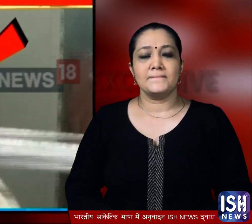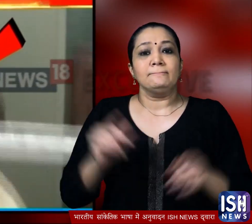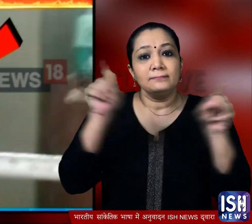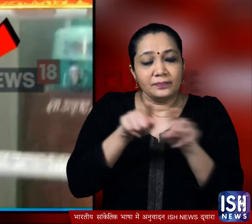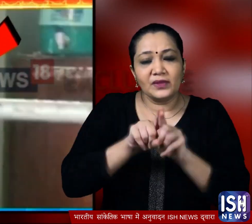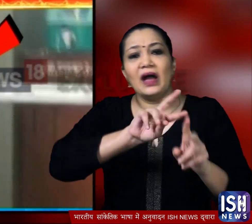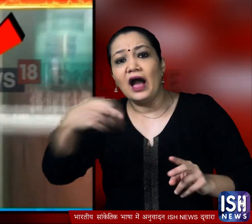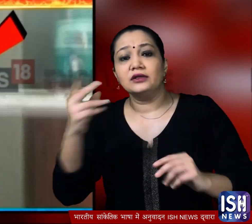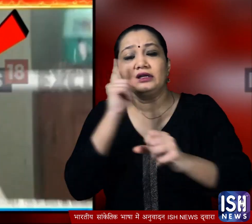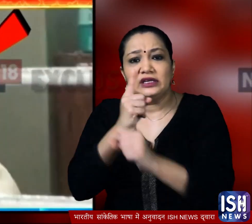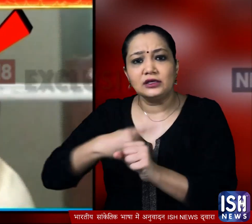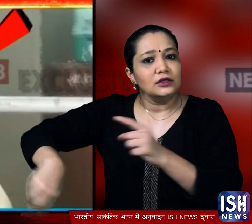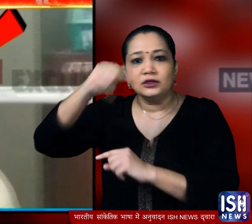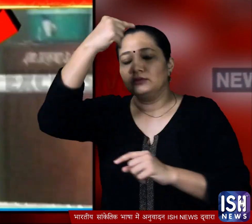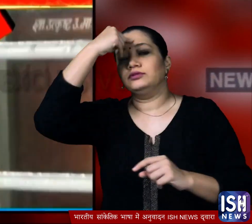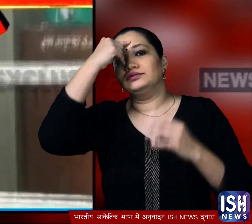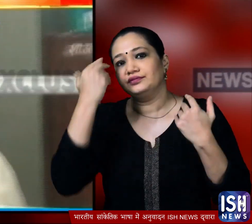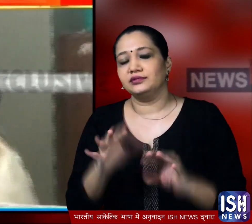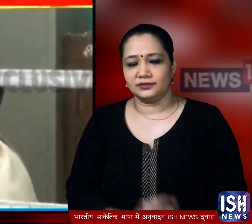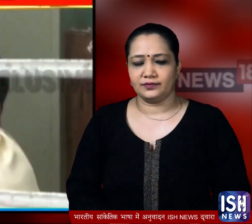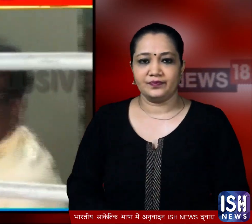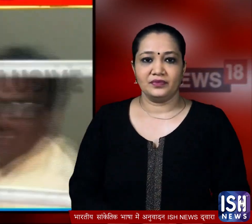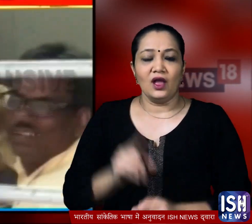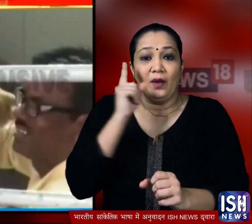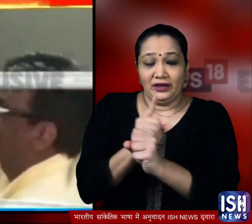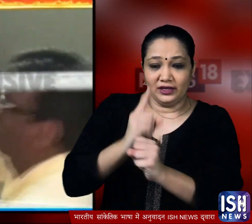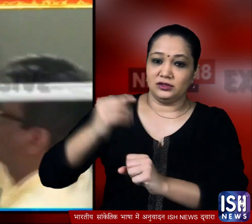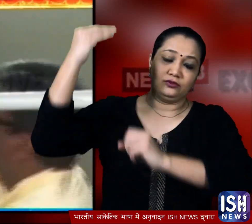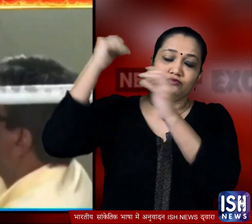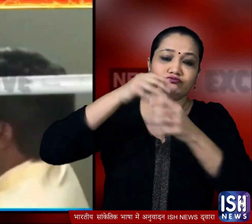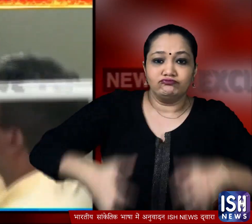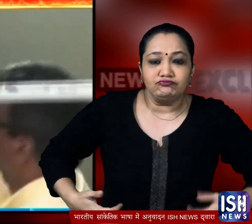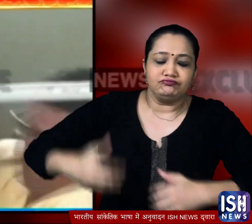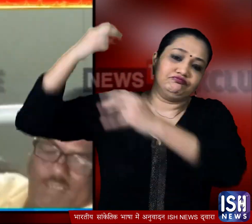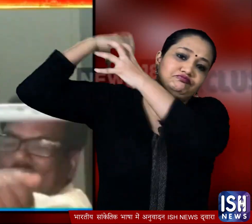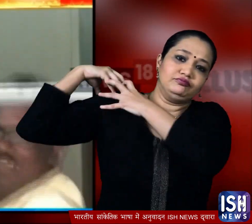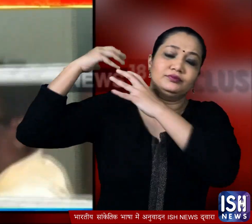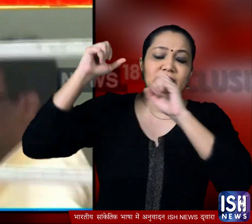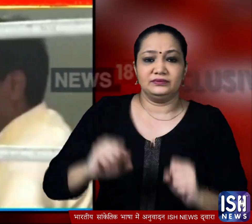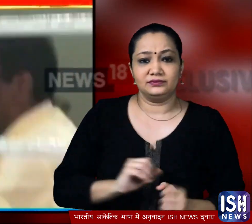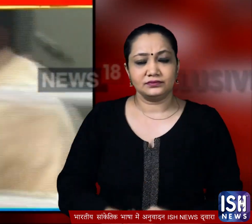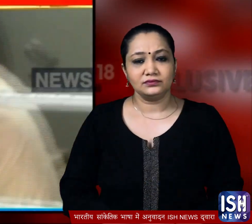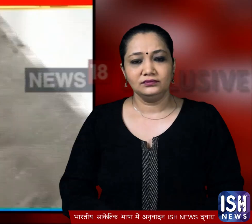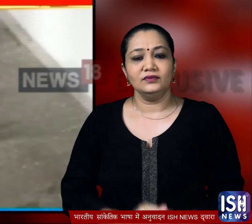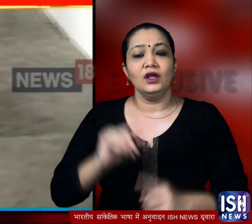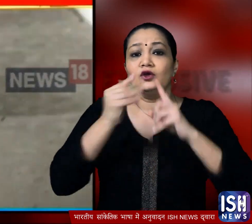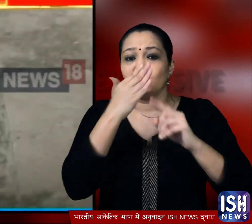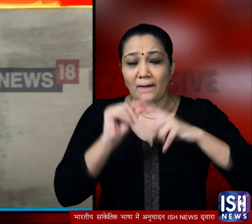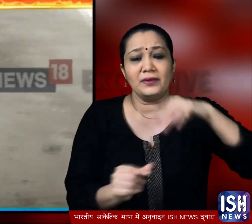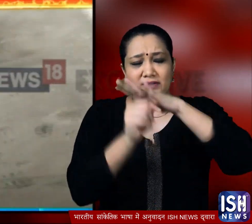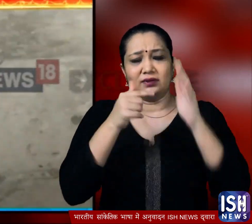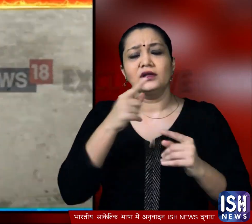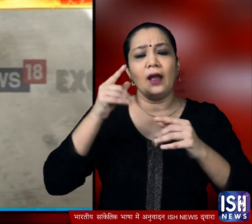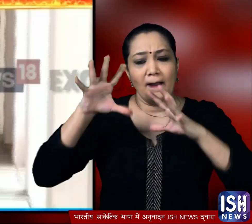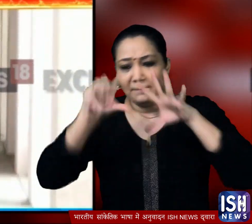यही नहीं बल्कि बाकी शिक्षकों के लिए भी ये बंदर सरदर्दी बन गए। एक टीचर के तो कंधे पर चढ़कर बंदर बैठ गया। हालांकि स्कूल के प्रिंसिपल का कहना